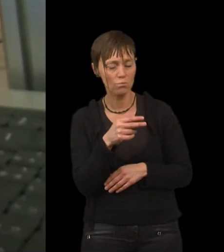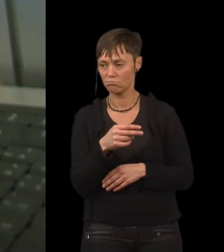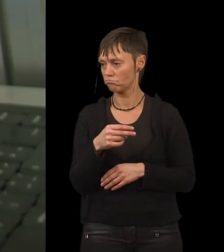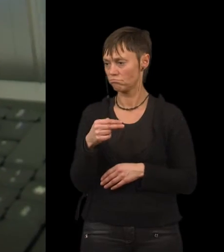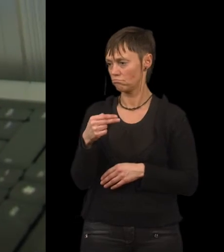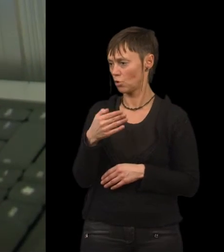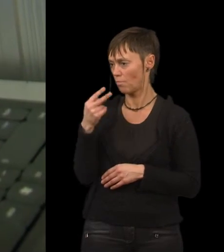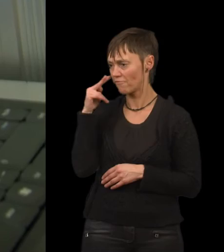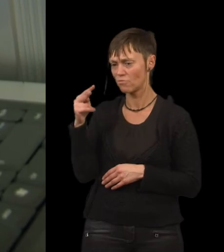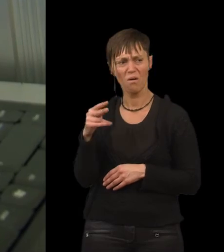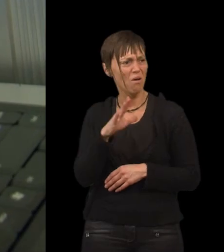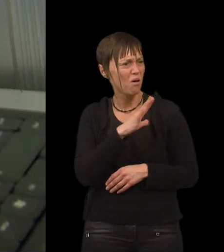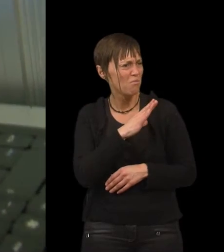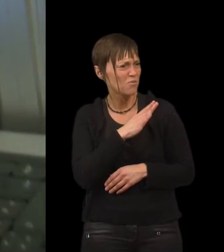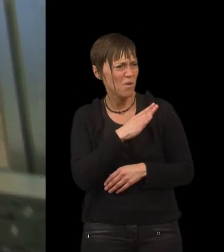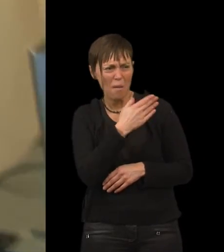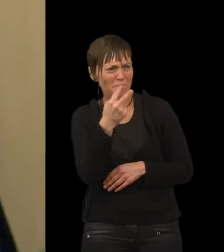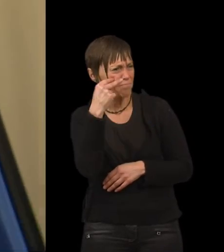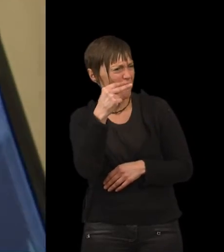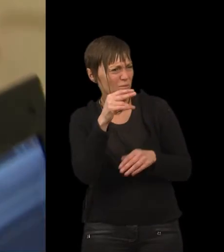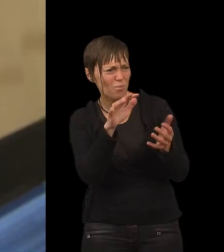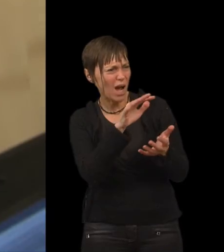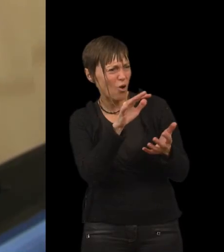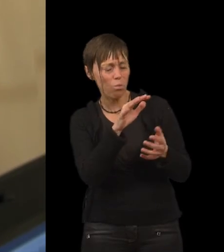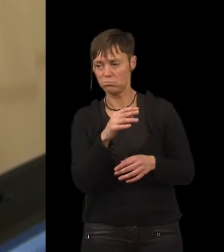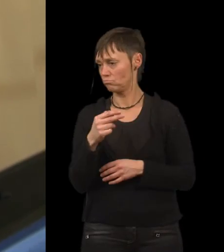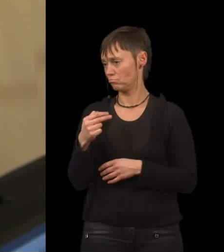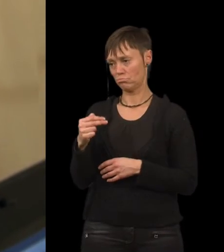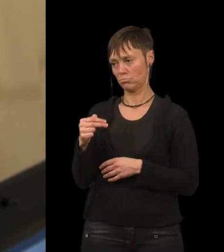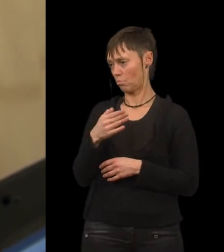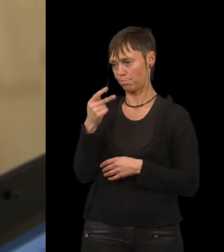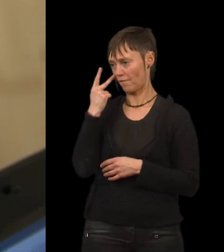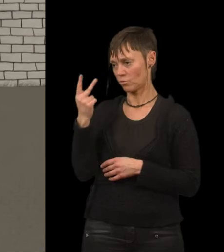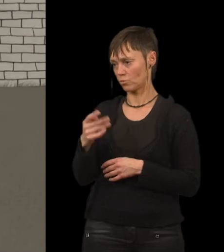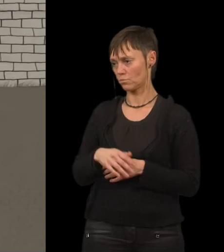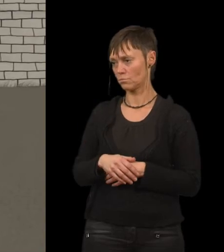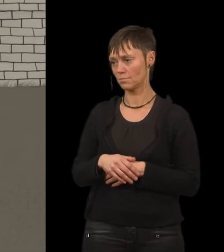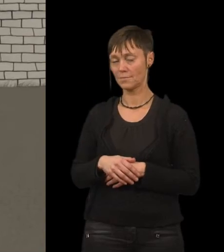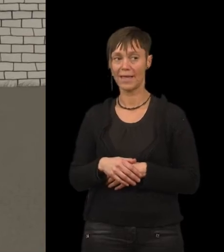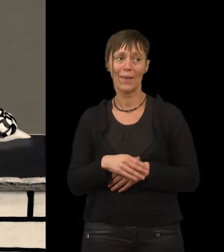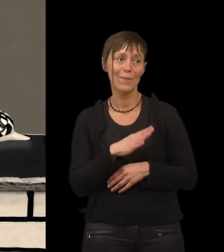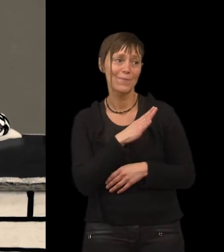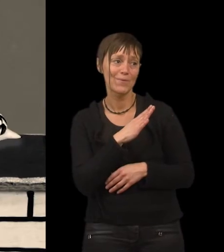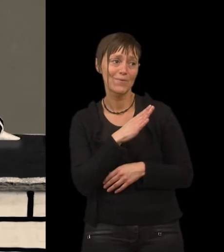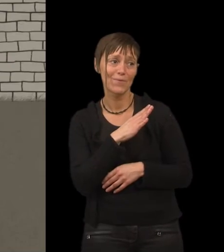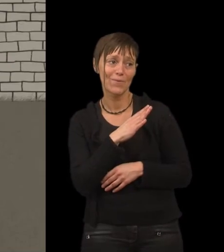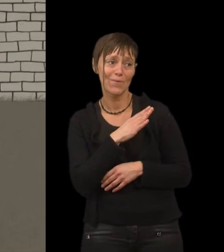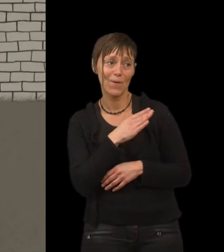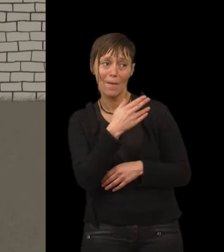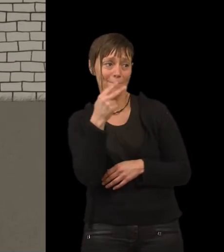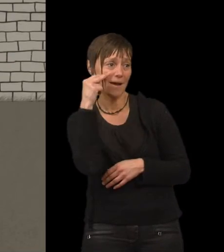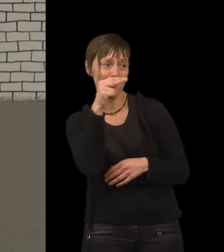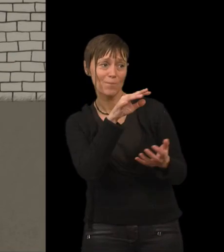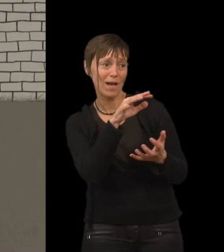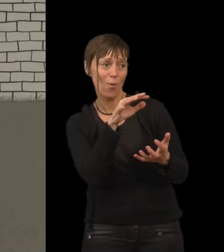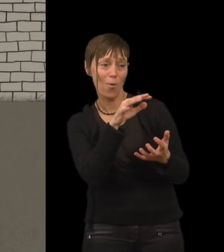vu. Si, vous avez pas vu mon ballon? Non, pas vu. Monsieur, t'aurais pas vu mon ballon? Non,